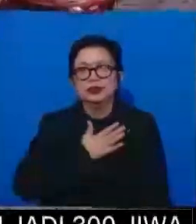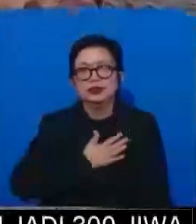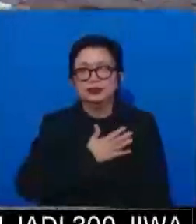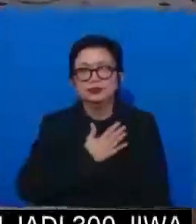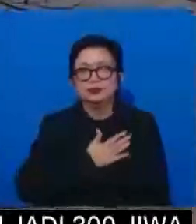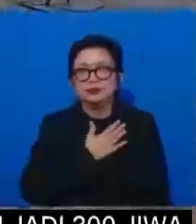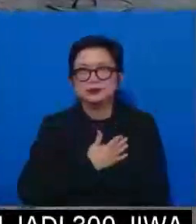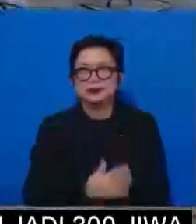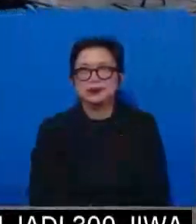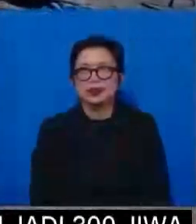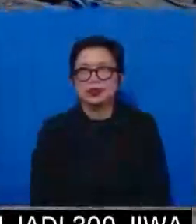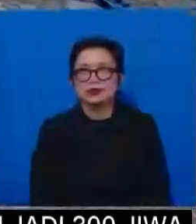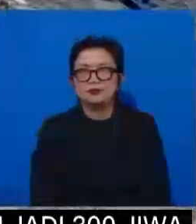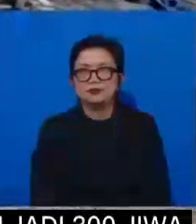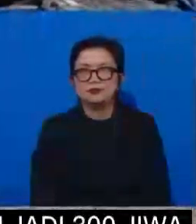Aduh. Ini